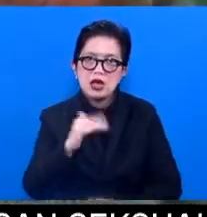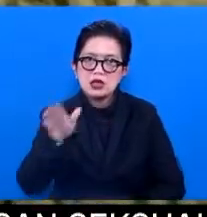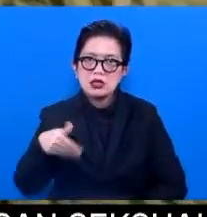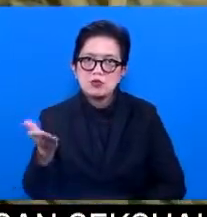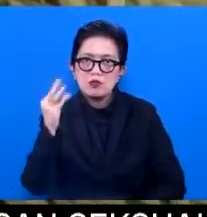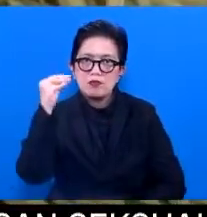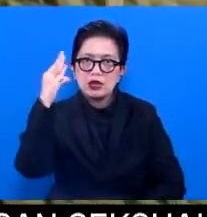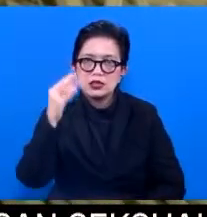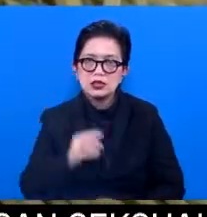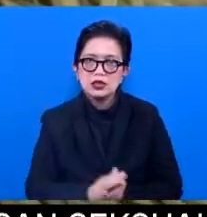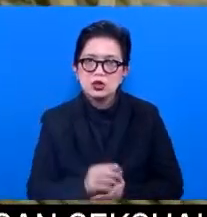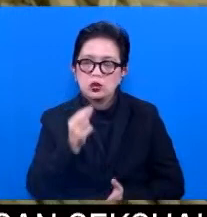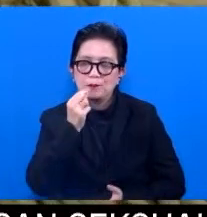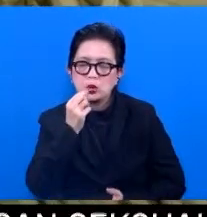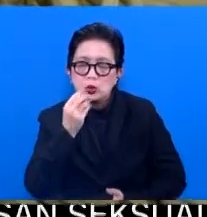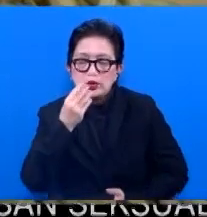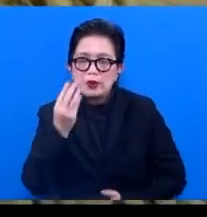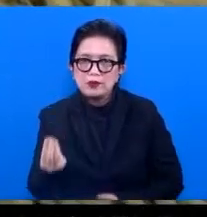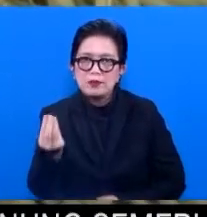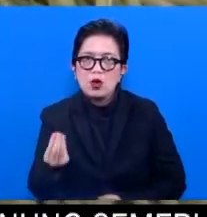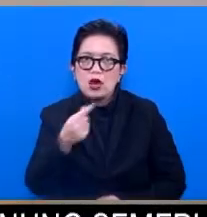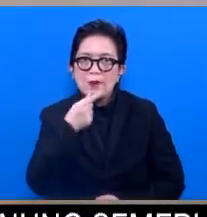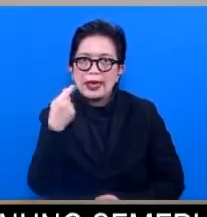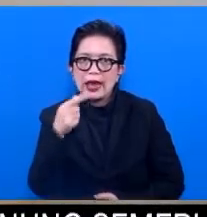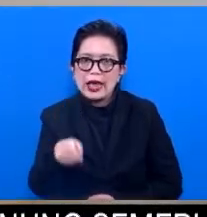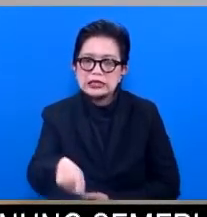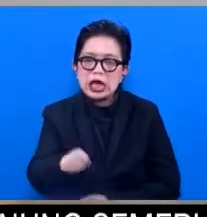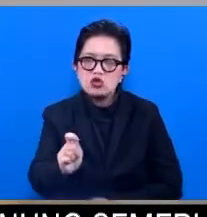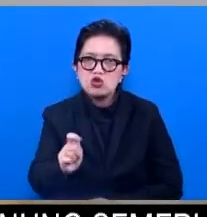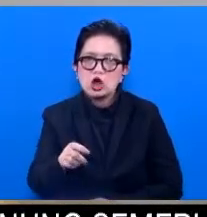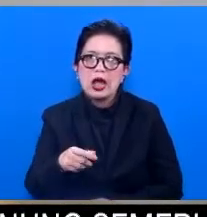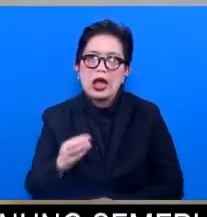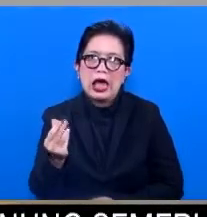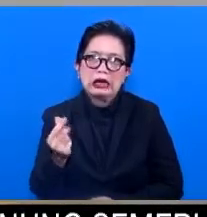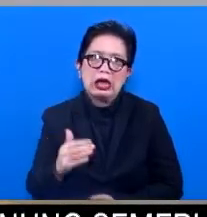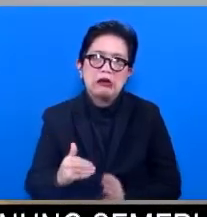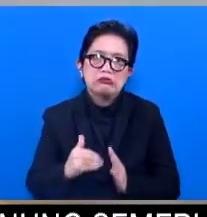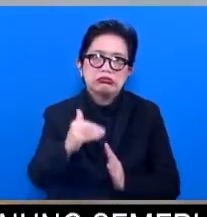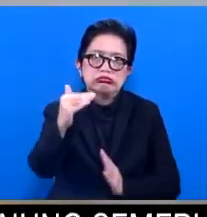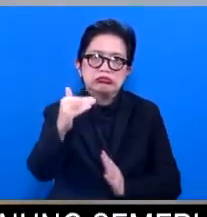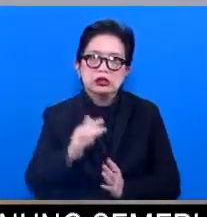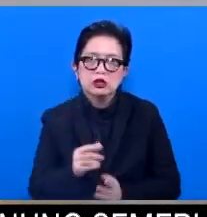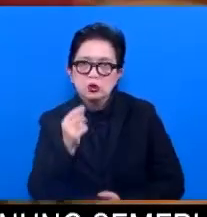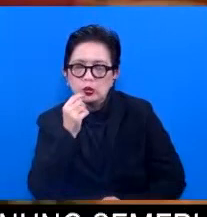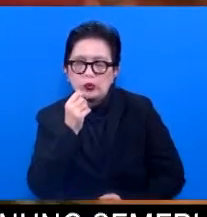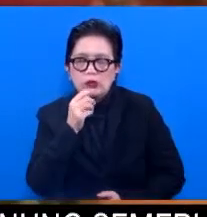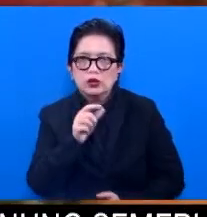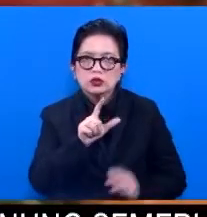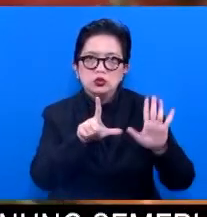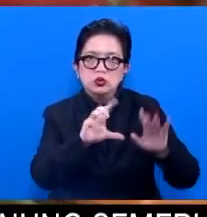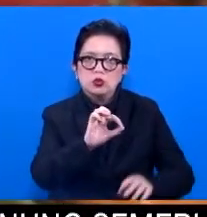terjadi pada komoditas cabai bawang merah dan sayuran harga cabai rawit merah naik dari Rp70.000